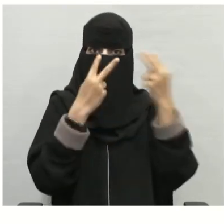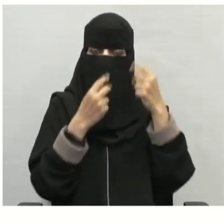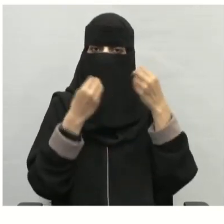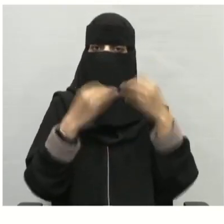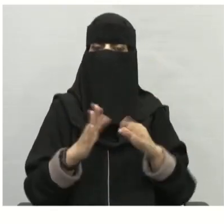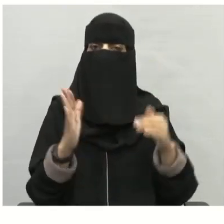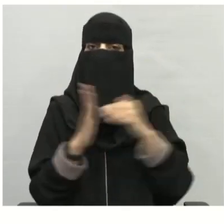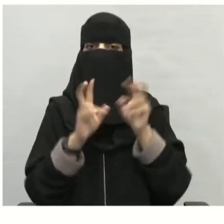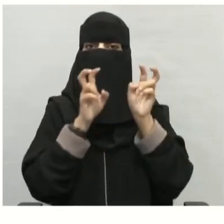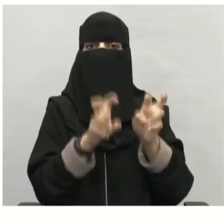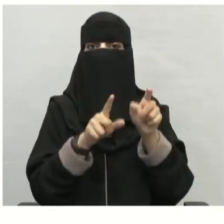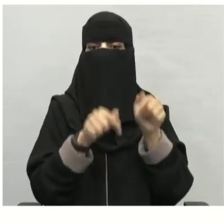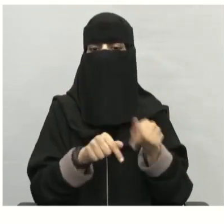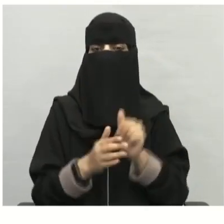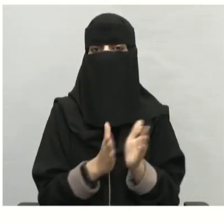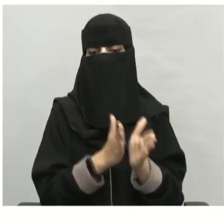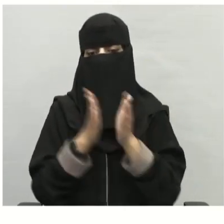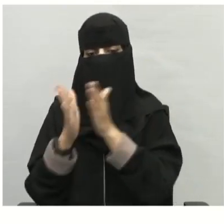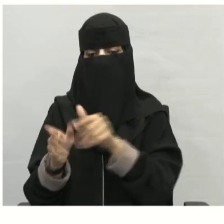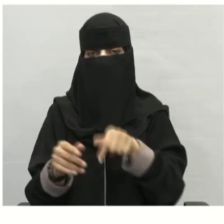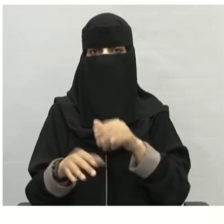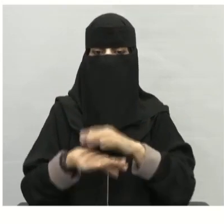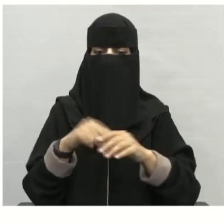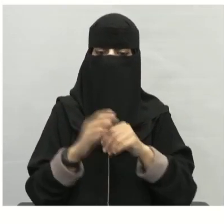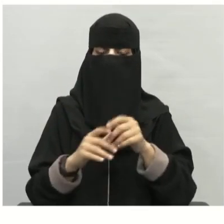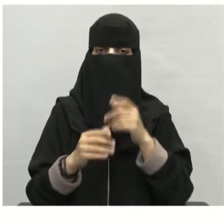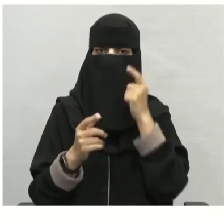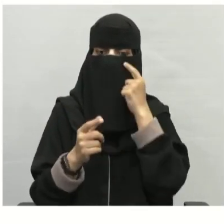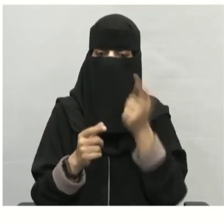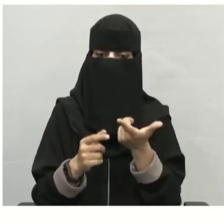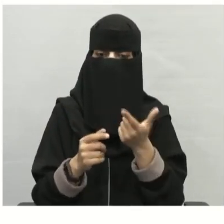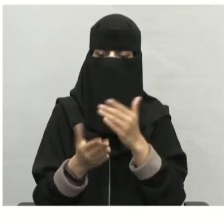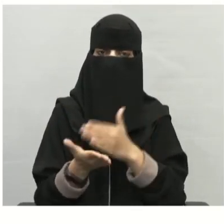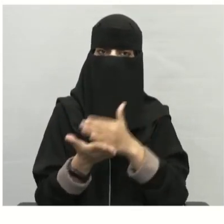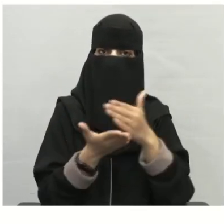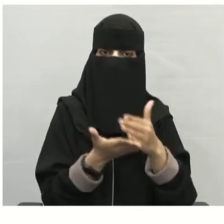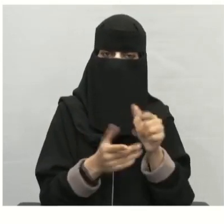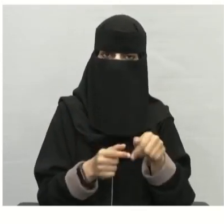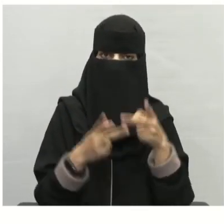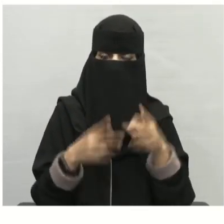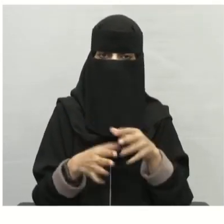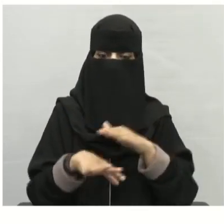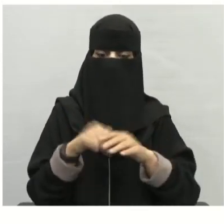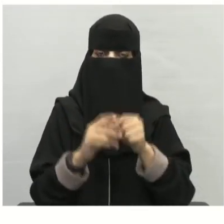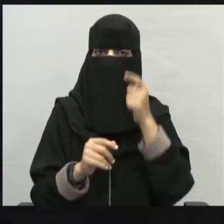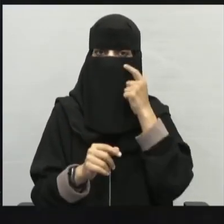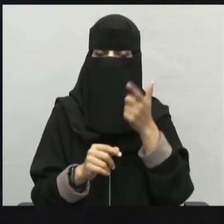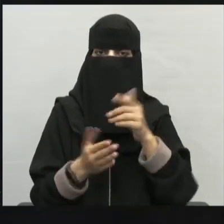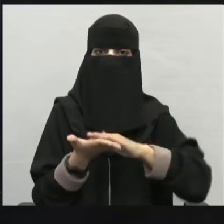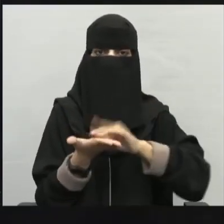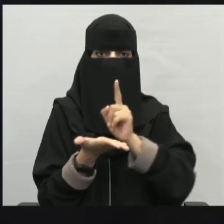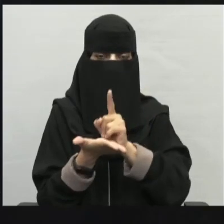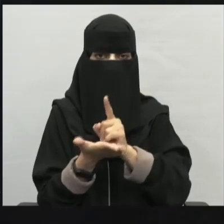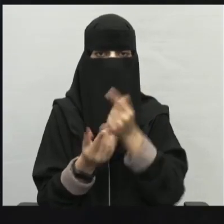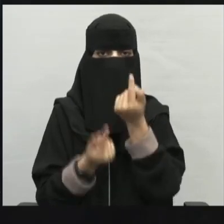انتهينا من وحده المهارات الاجتماعيه انتقلنا بعدها الى المهارات الحياتيه تحدثنا عن البيئه